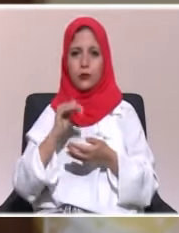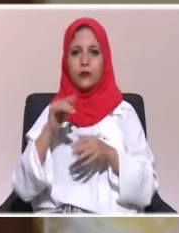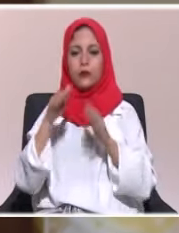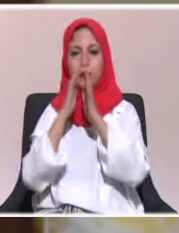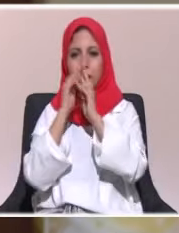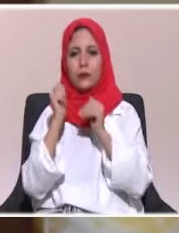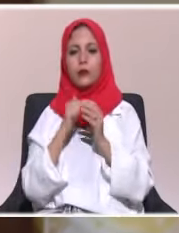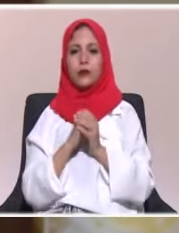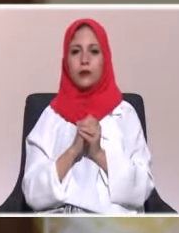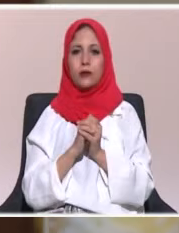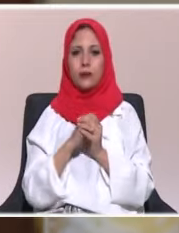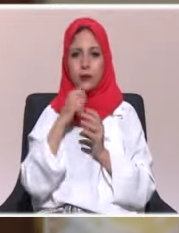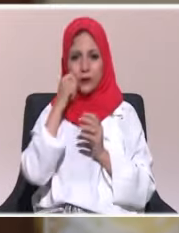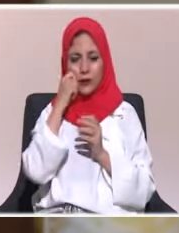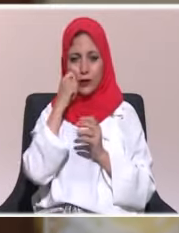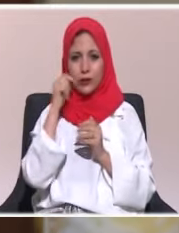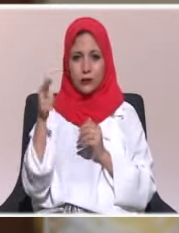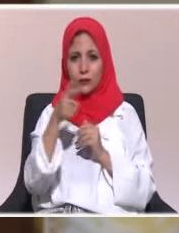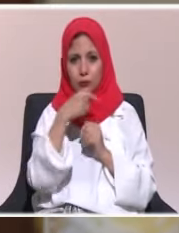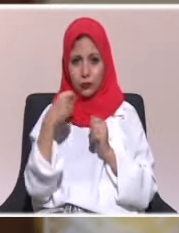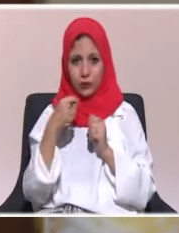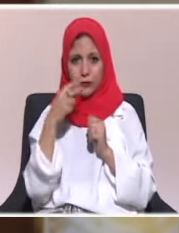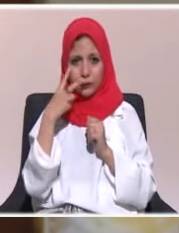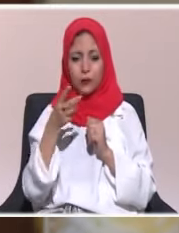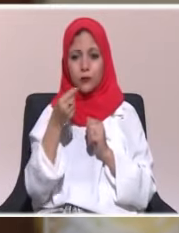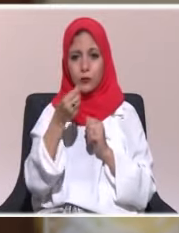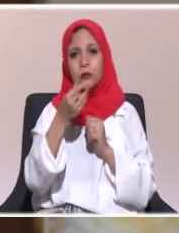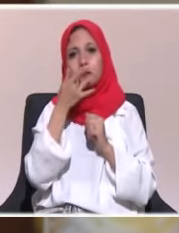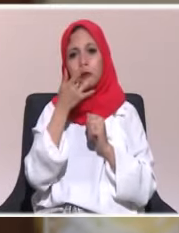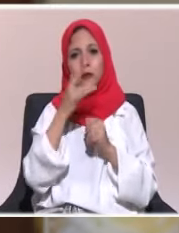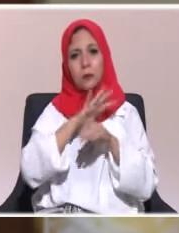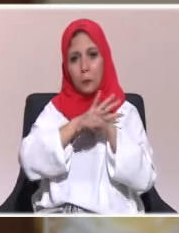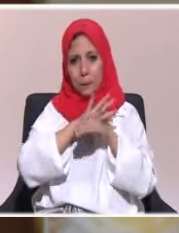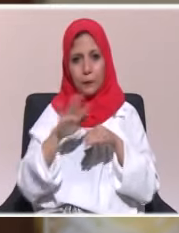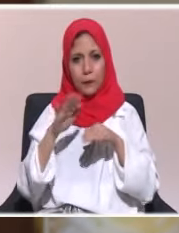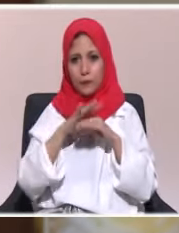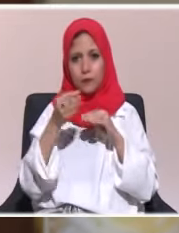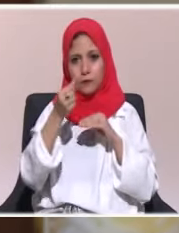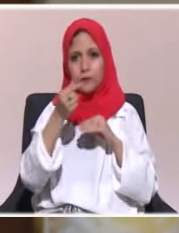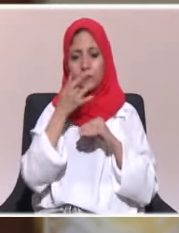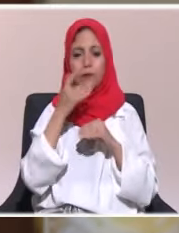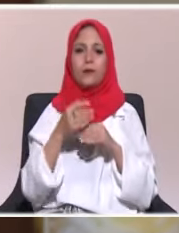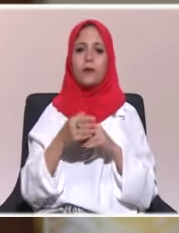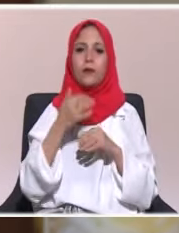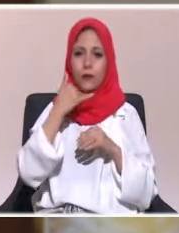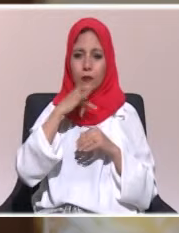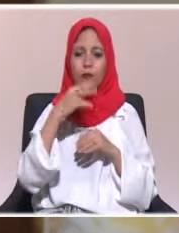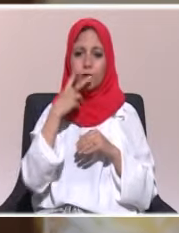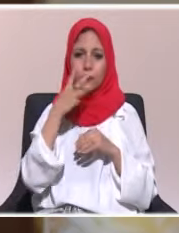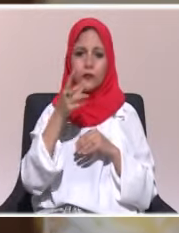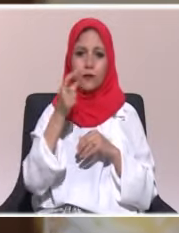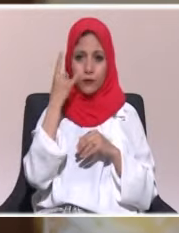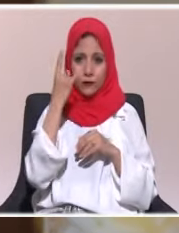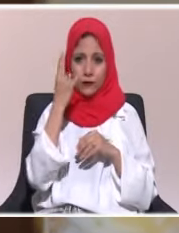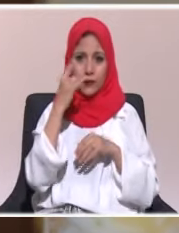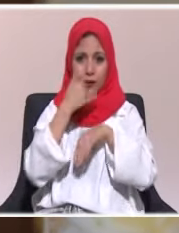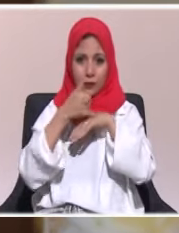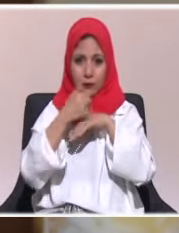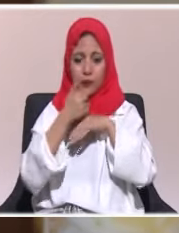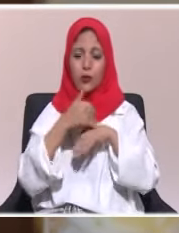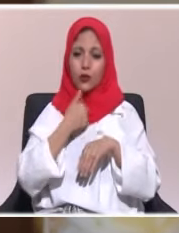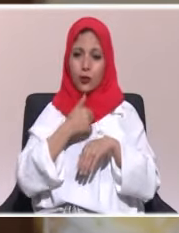مصر ومشاهدي واحد من الناس بالمجان، وقرر إنه يخصص عدد 10 عمليات